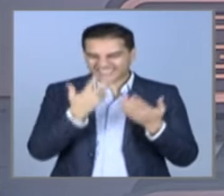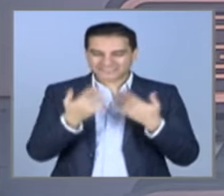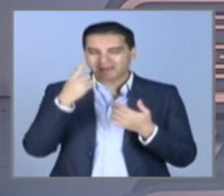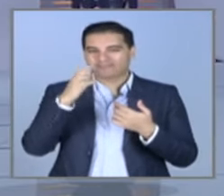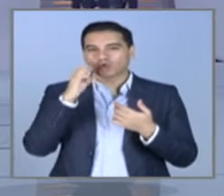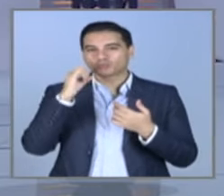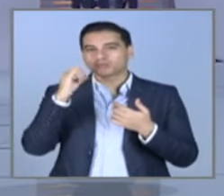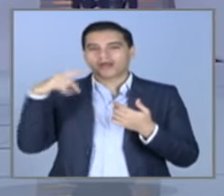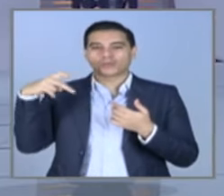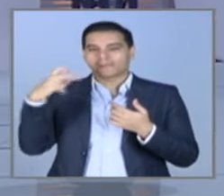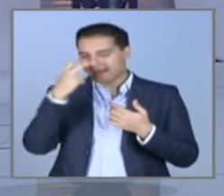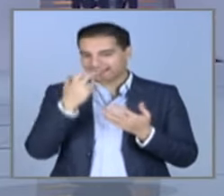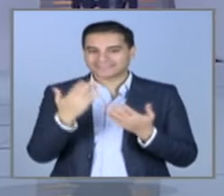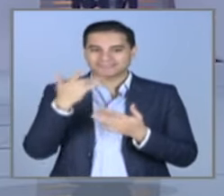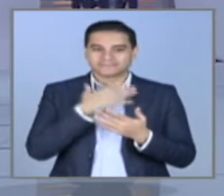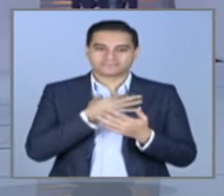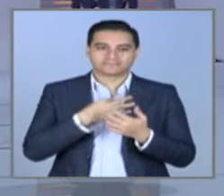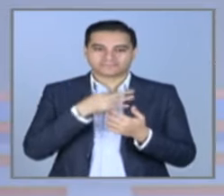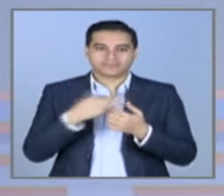1580، حصل عليه حوالي